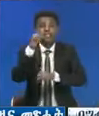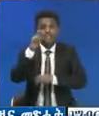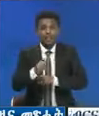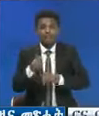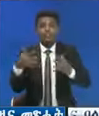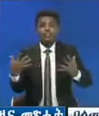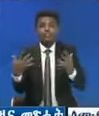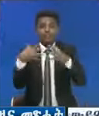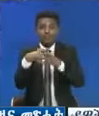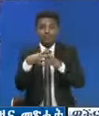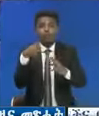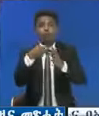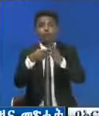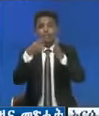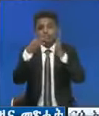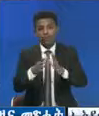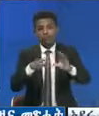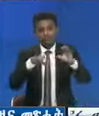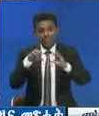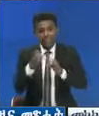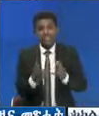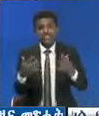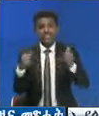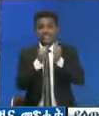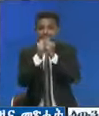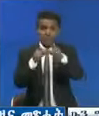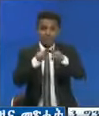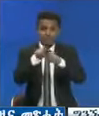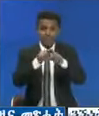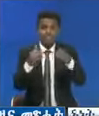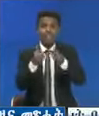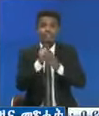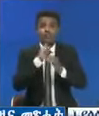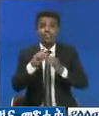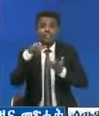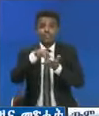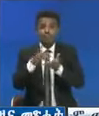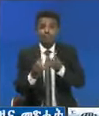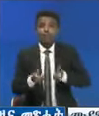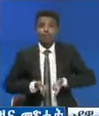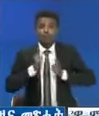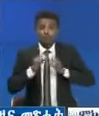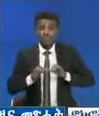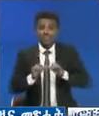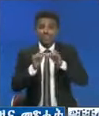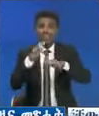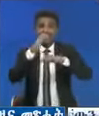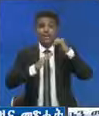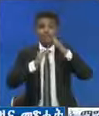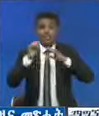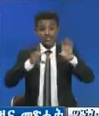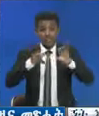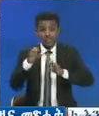ስራን ለውጤት ማብቃት እንደሚገባ የጋራ መግባባት የደረስንበት ነው። ከተማዋ ለነዋሪዎቿ በዘላቂነት የተመቸች ለማድረግ